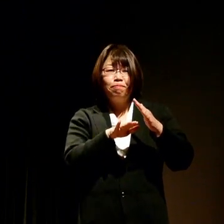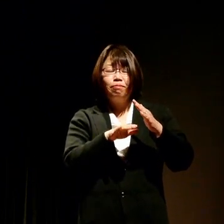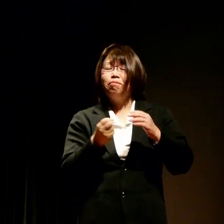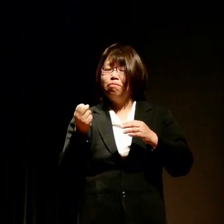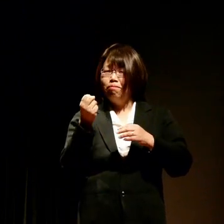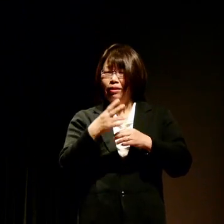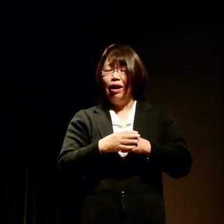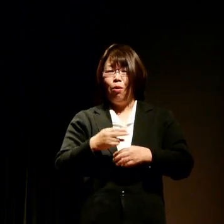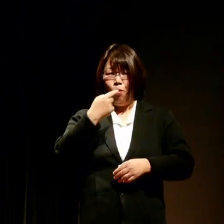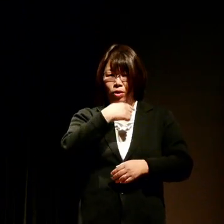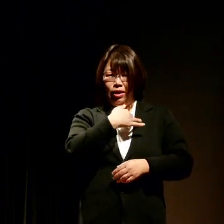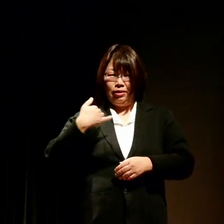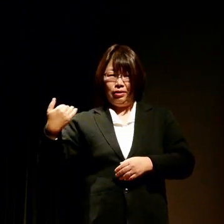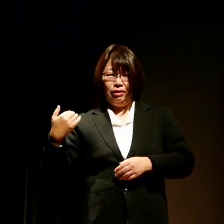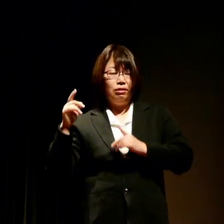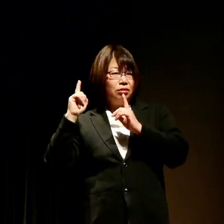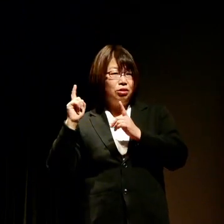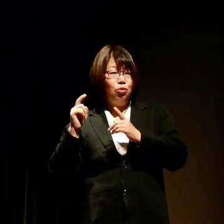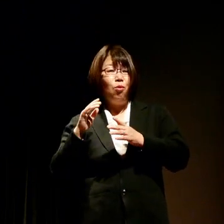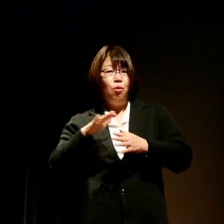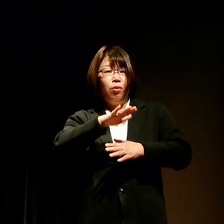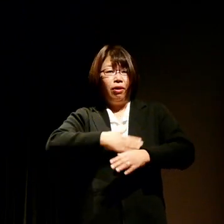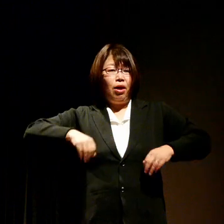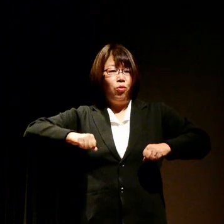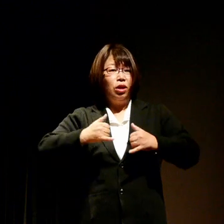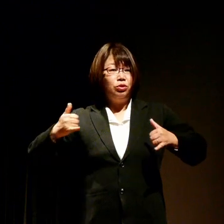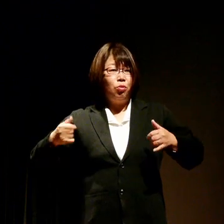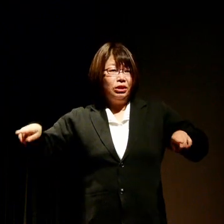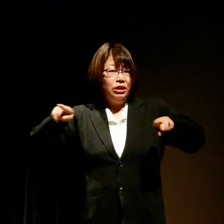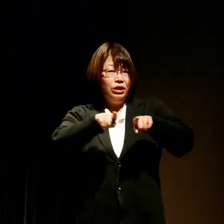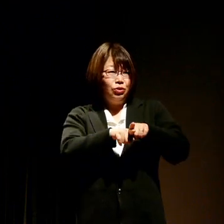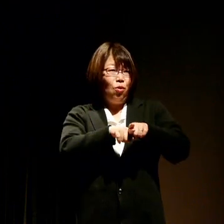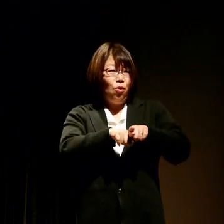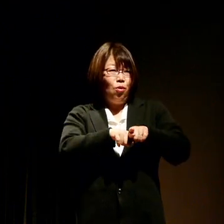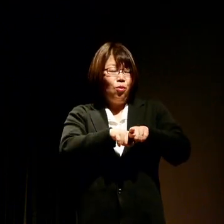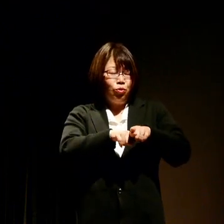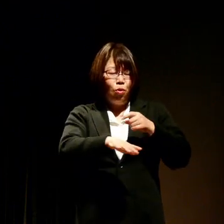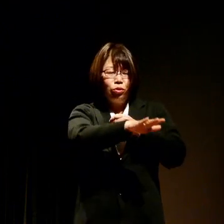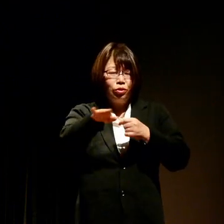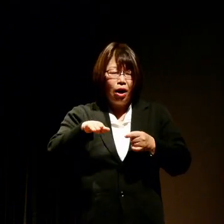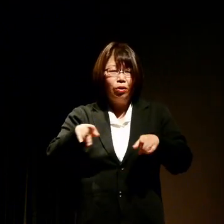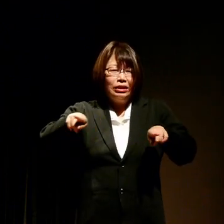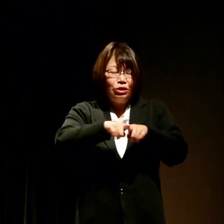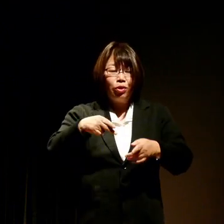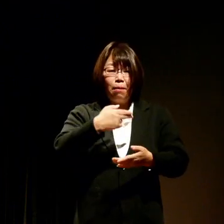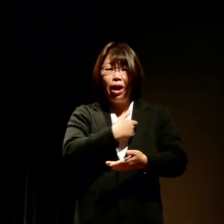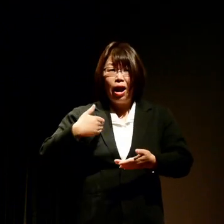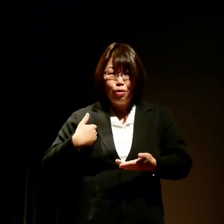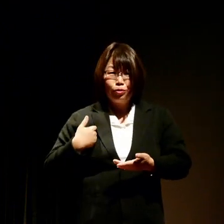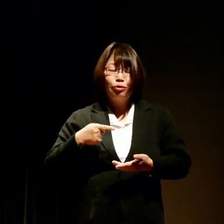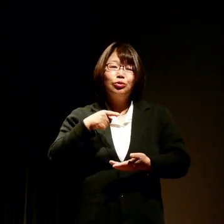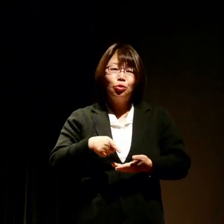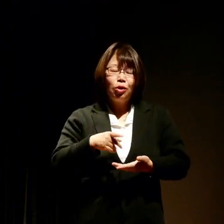それと私たち健常者の方も一緒の空間で同じものを食べられる、そ